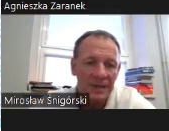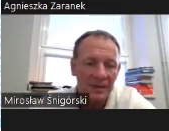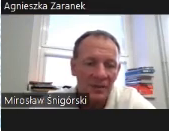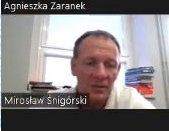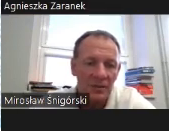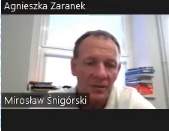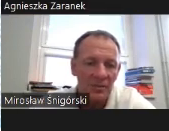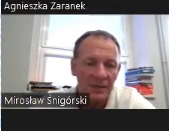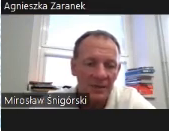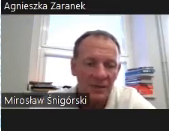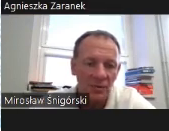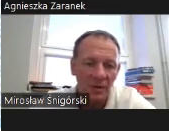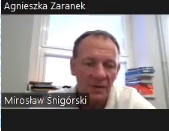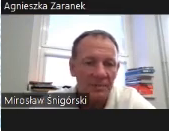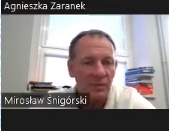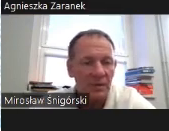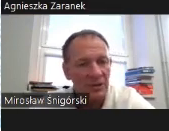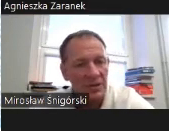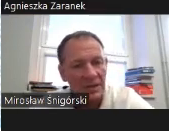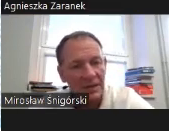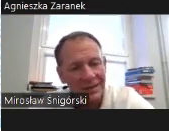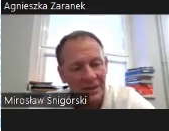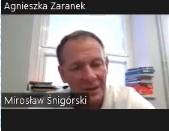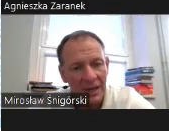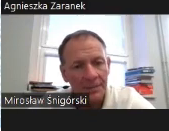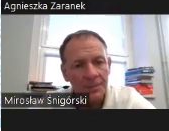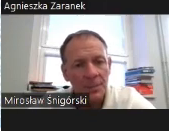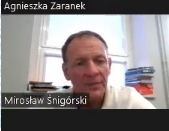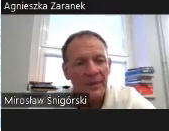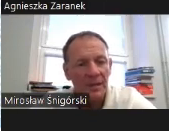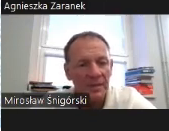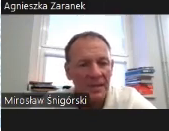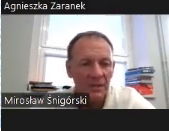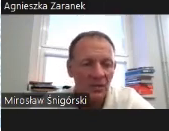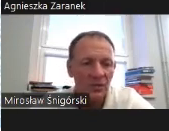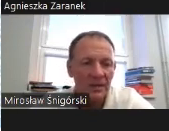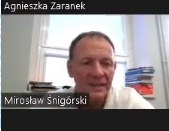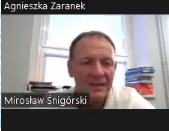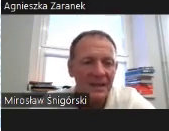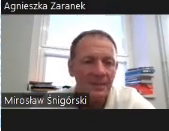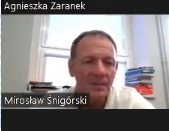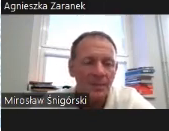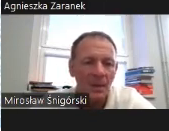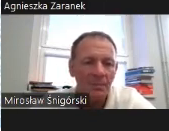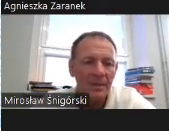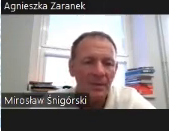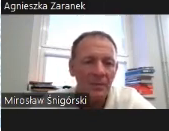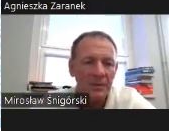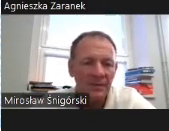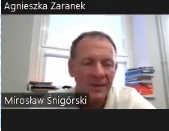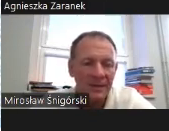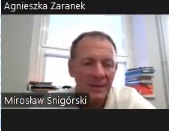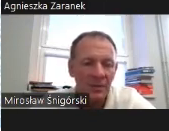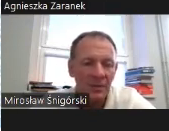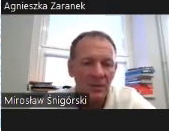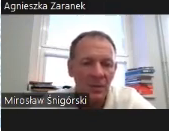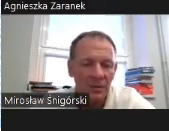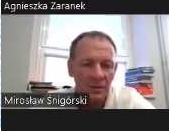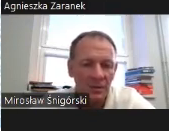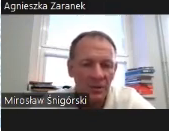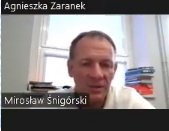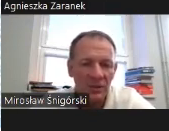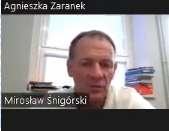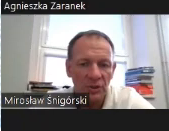przygotowanie sali, czyli to co mówię, to co surowe, podłoga, ściana, elektryka, daje miasto. Koszt takiej sali był 2 lata temu